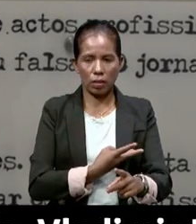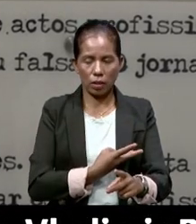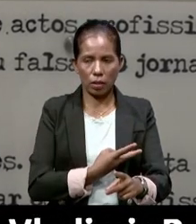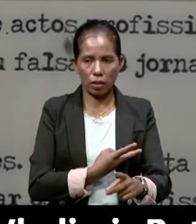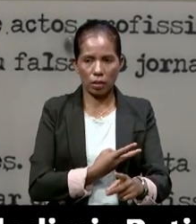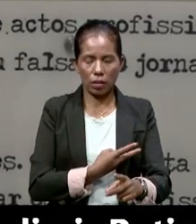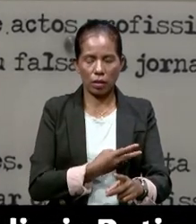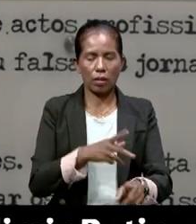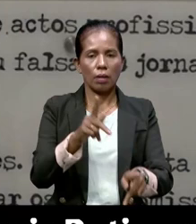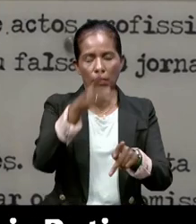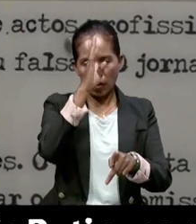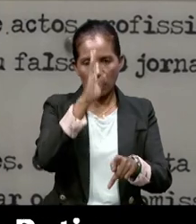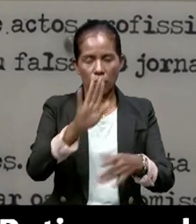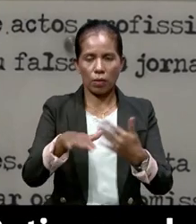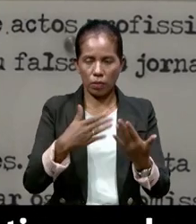profeta sira